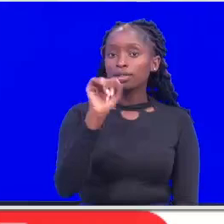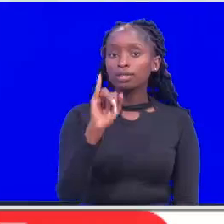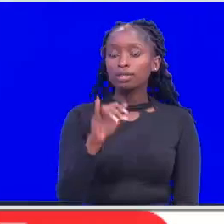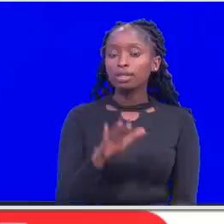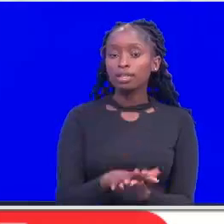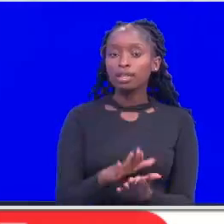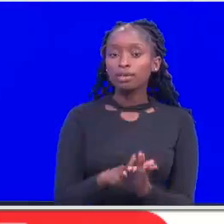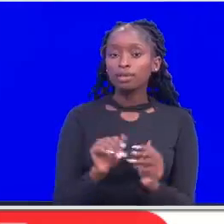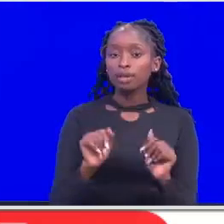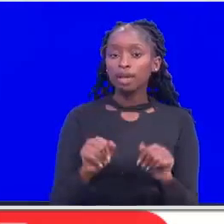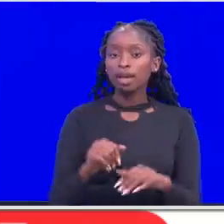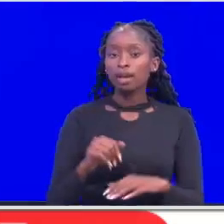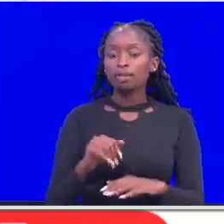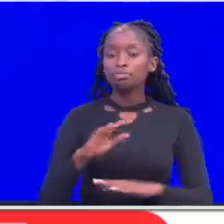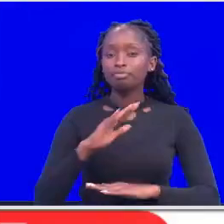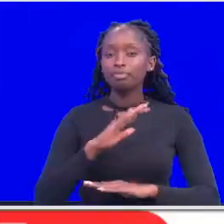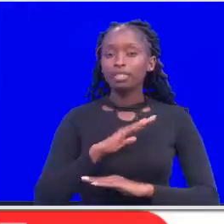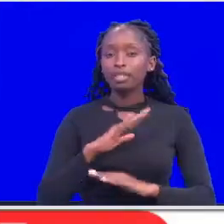housing hapa Hamisi.